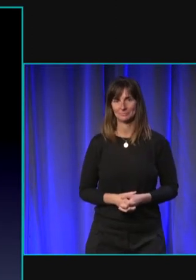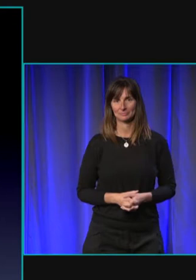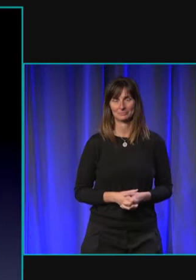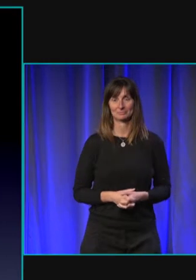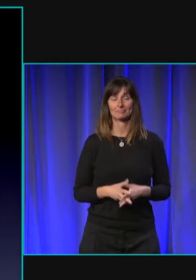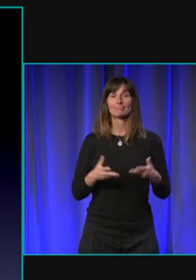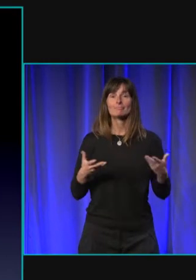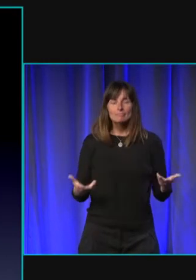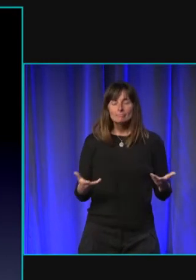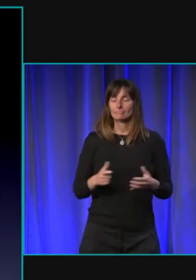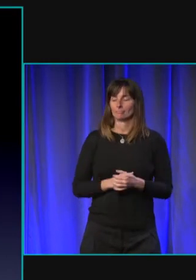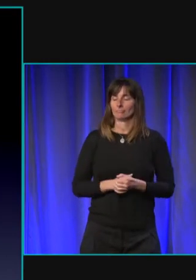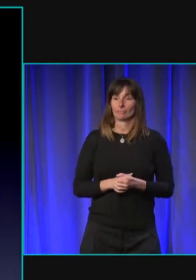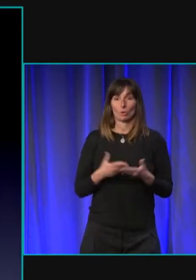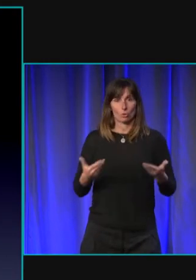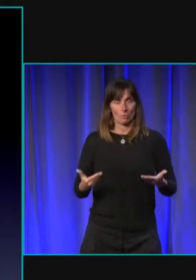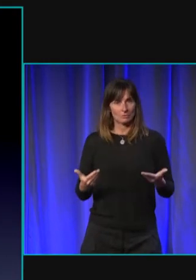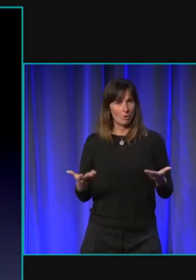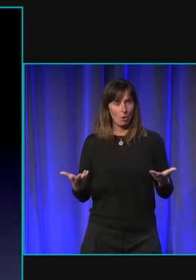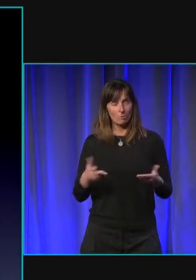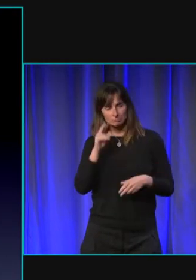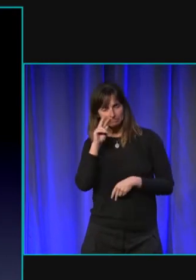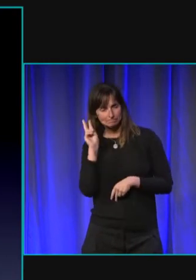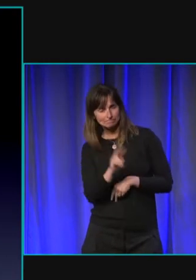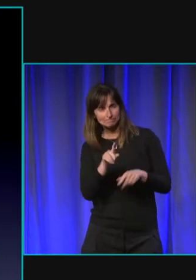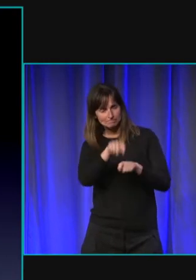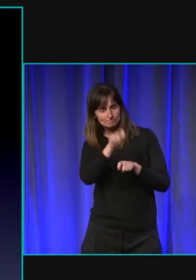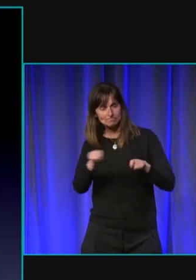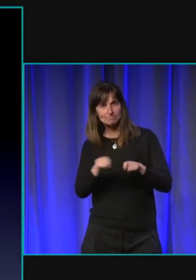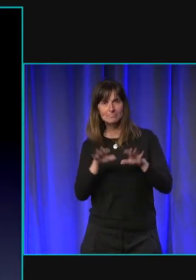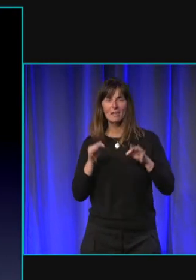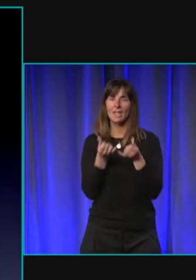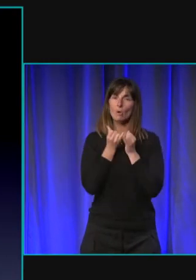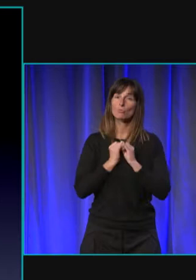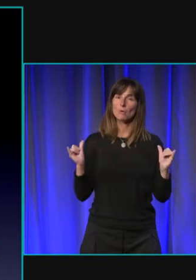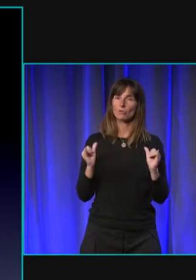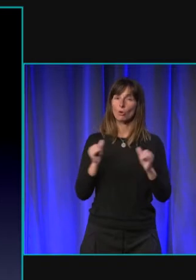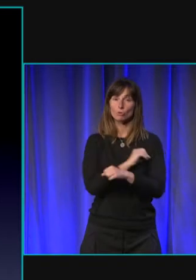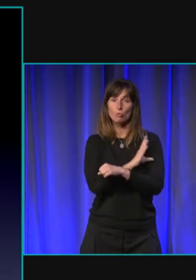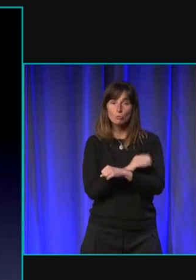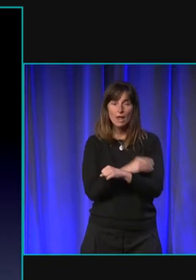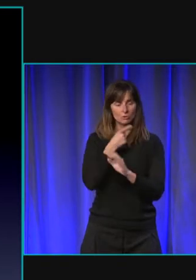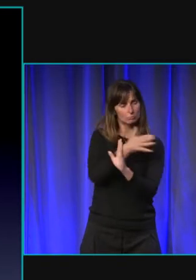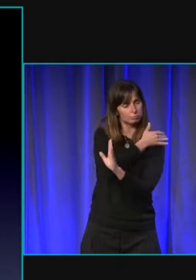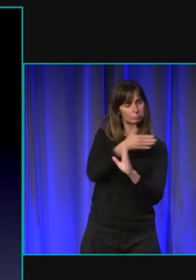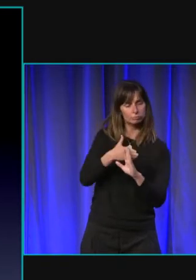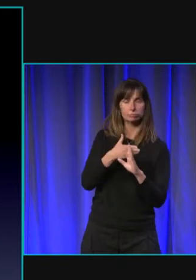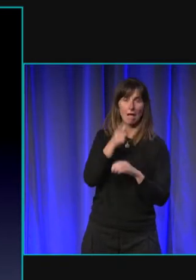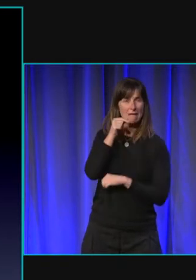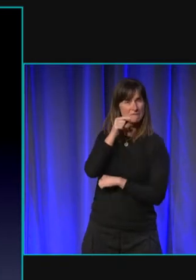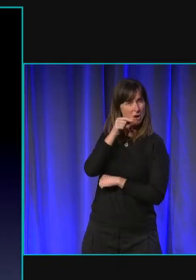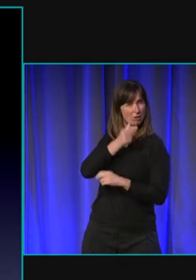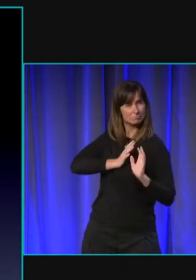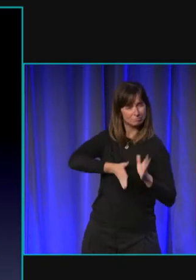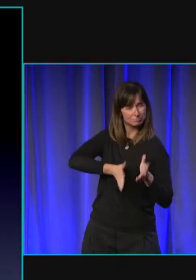Et donc si vous regardez un petit peu maintenant la récupération de la puissance musculaire, à l'issue d'un effort violent, à l'issue d'un